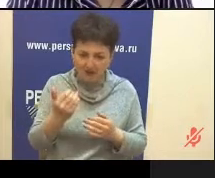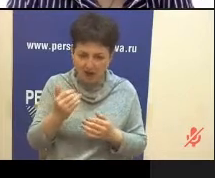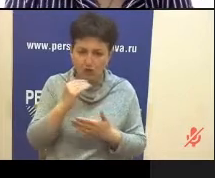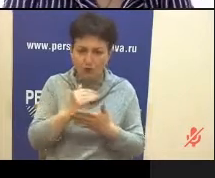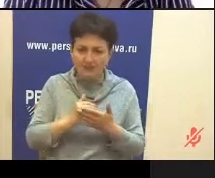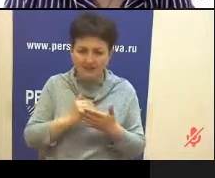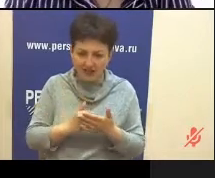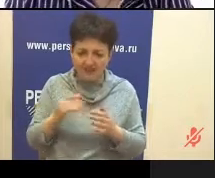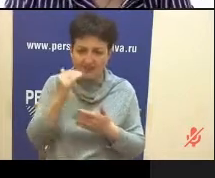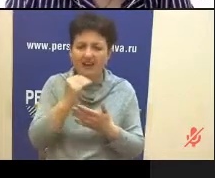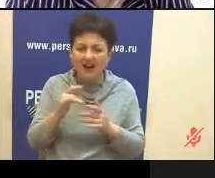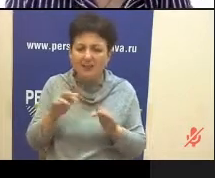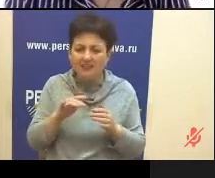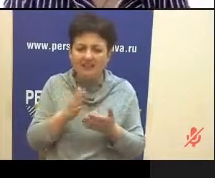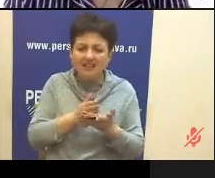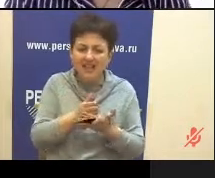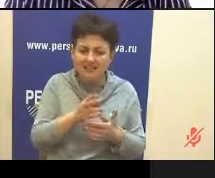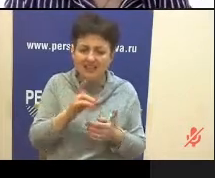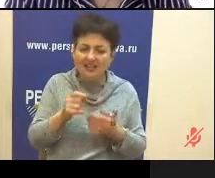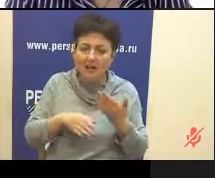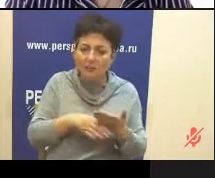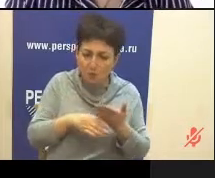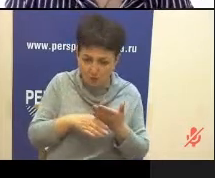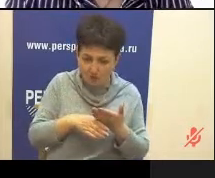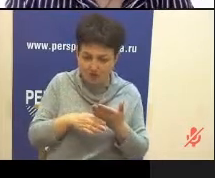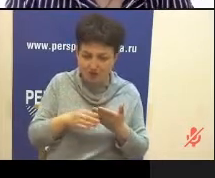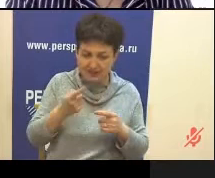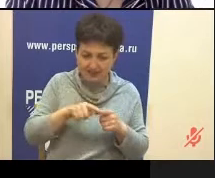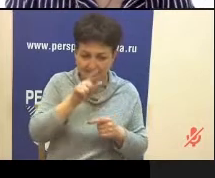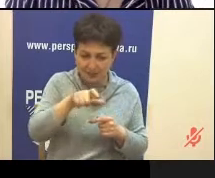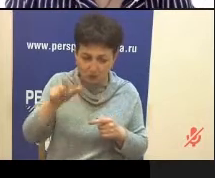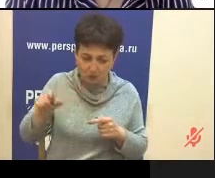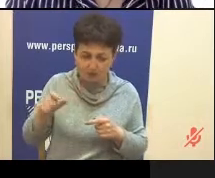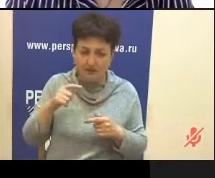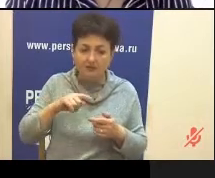уставная деятельность, программная деятельность, она нацелена именно на помощь этим людям,